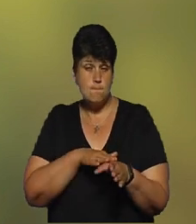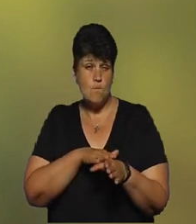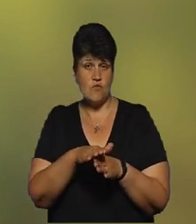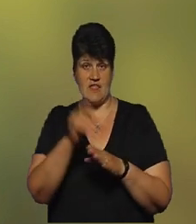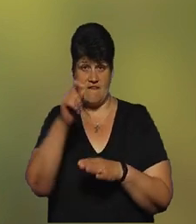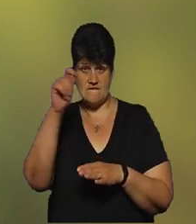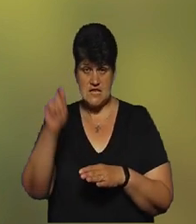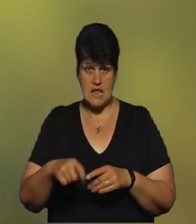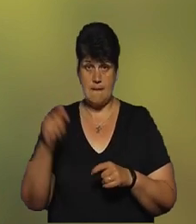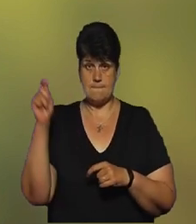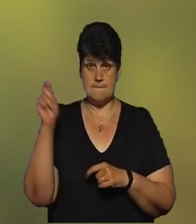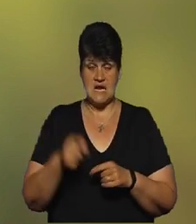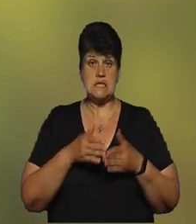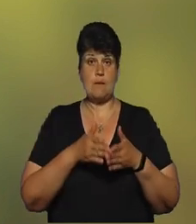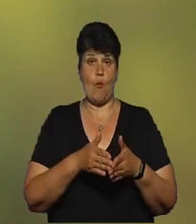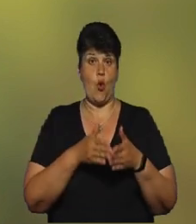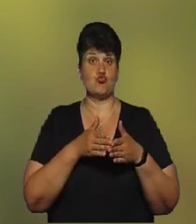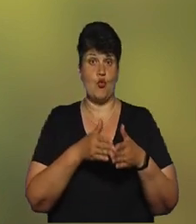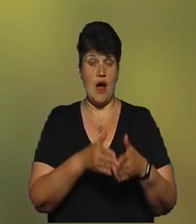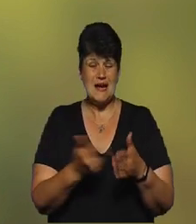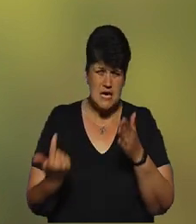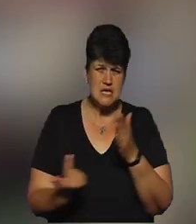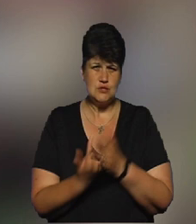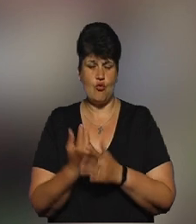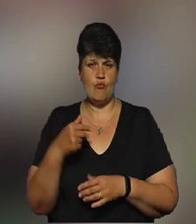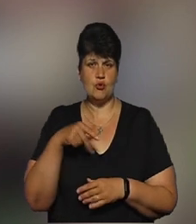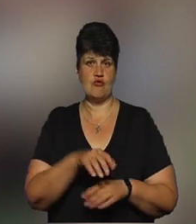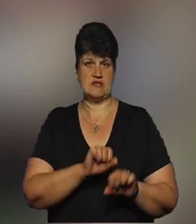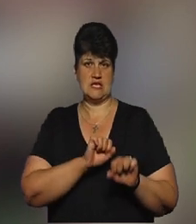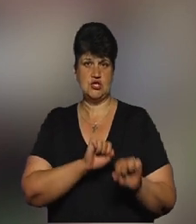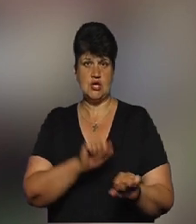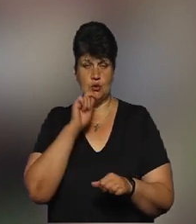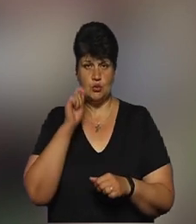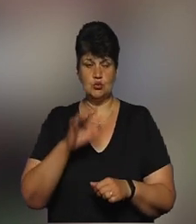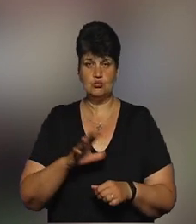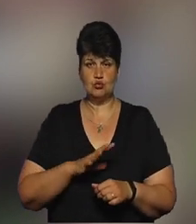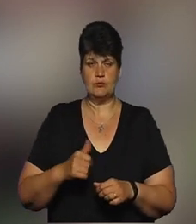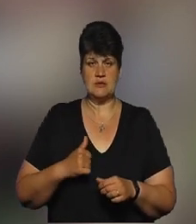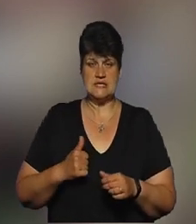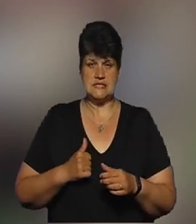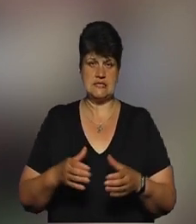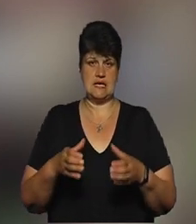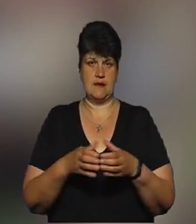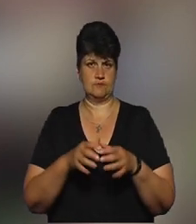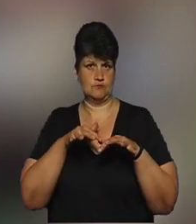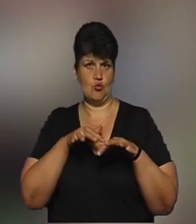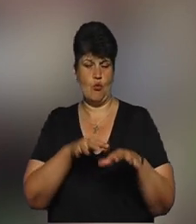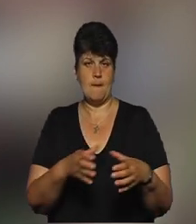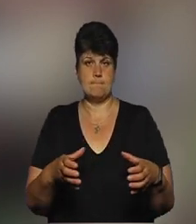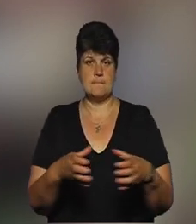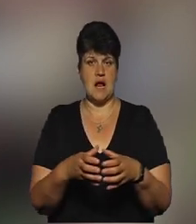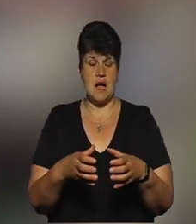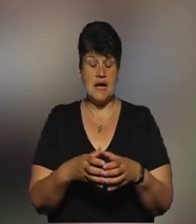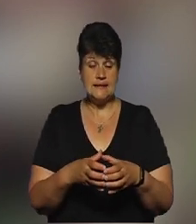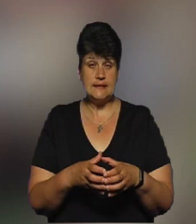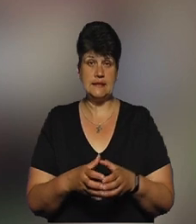Назар приїхав з Португалії та знову пішов захищати країну. Був бійцем 10-ї гірсько-штурмової бригади, каже Володимир Кучкур.